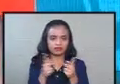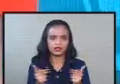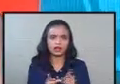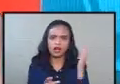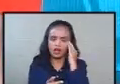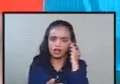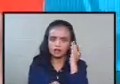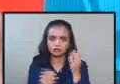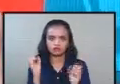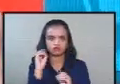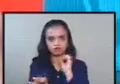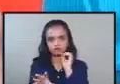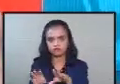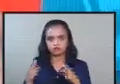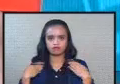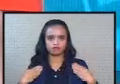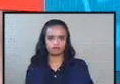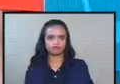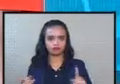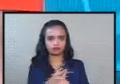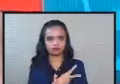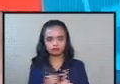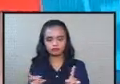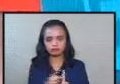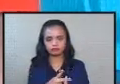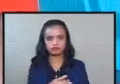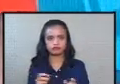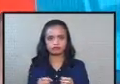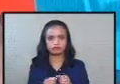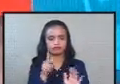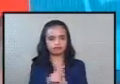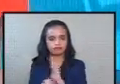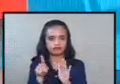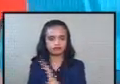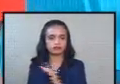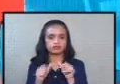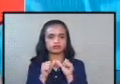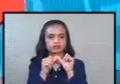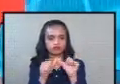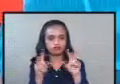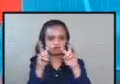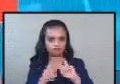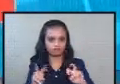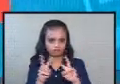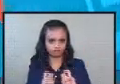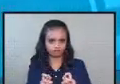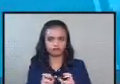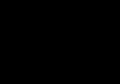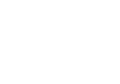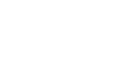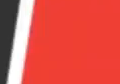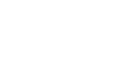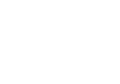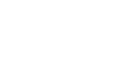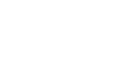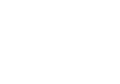lugar bilang tapunan ng mga biktima ng summary execution. Tuloy ang imbestigasyon sa mga labi.